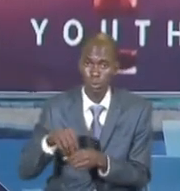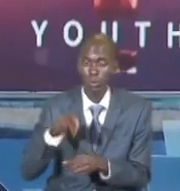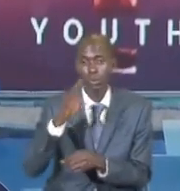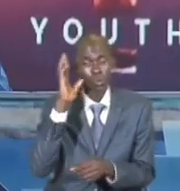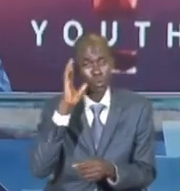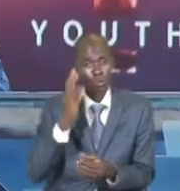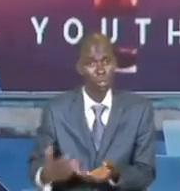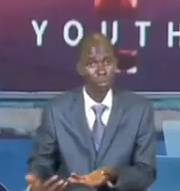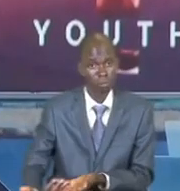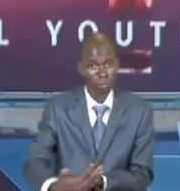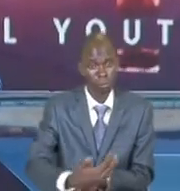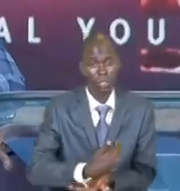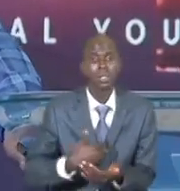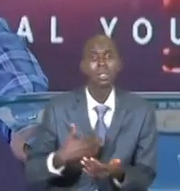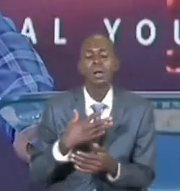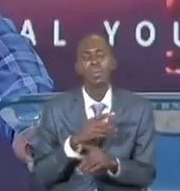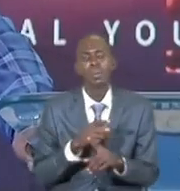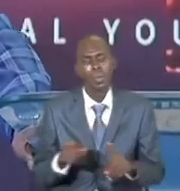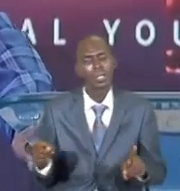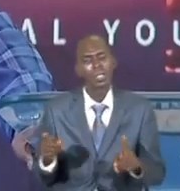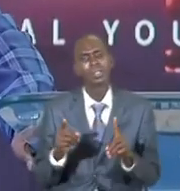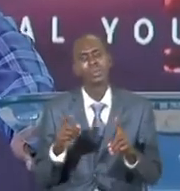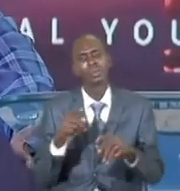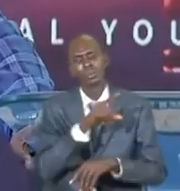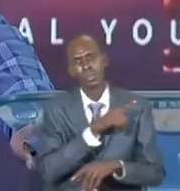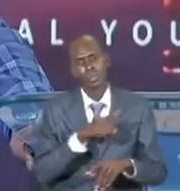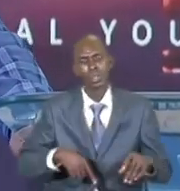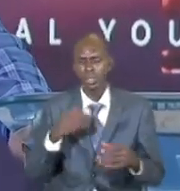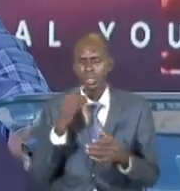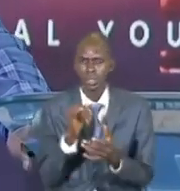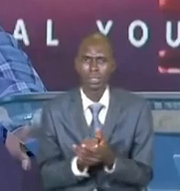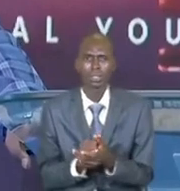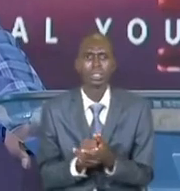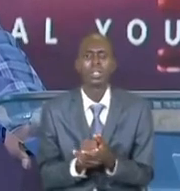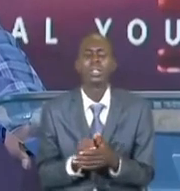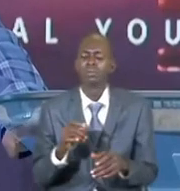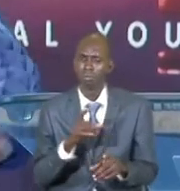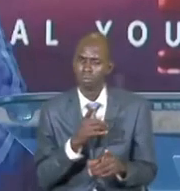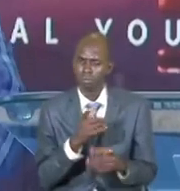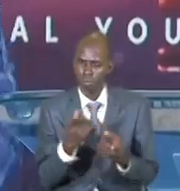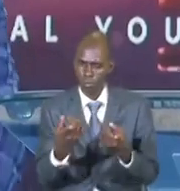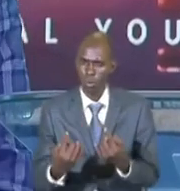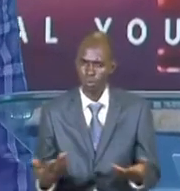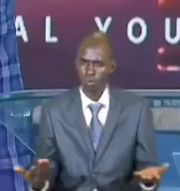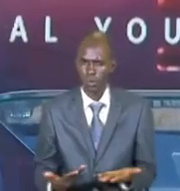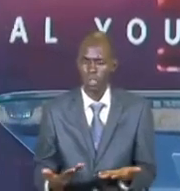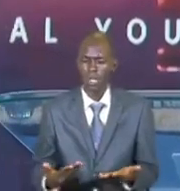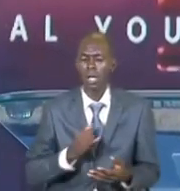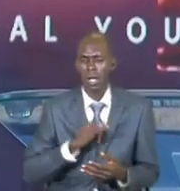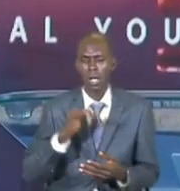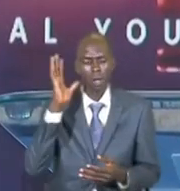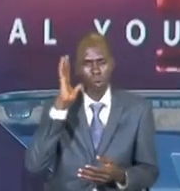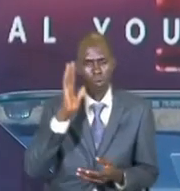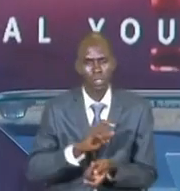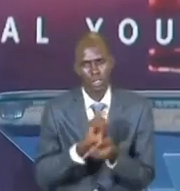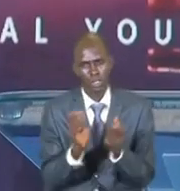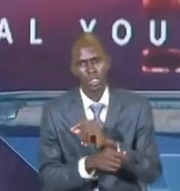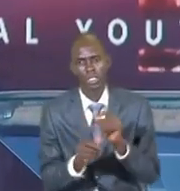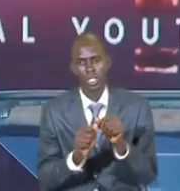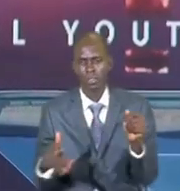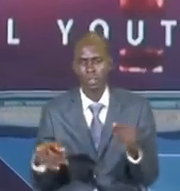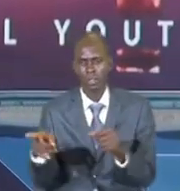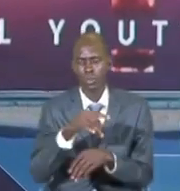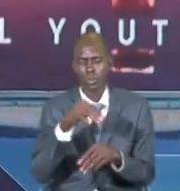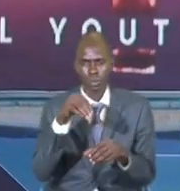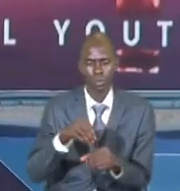bịa, ihe ọbụla bụ ihe kụrụ, aga m efopụcha ha, ị gaghị aghọrọ ha ọzọ. Onye nwe anyị na-agwa gị, ihe niile